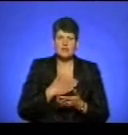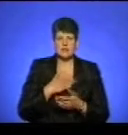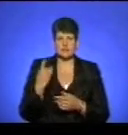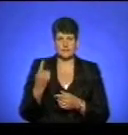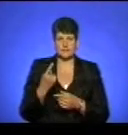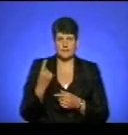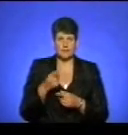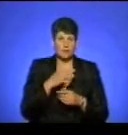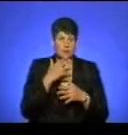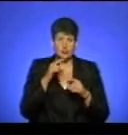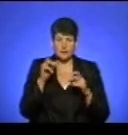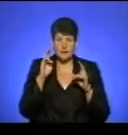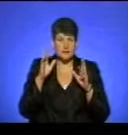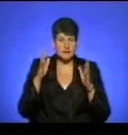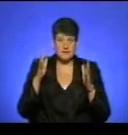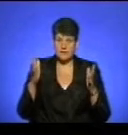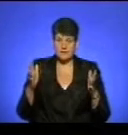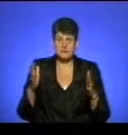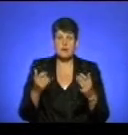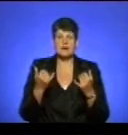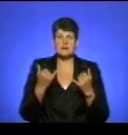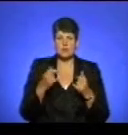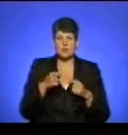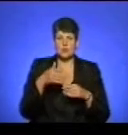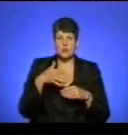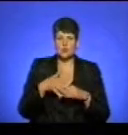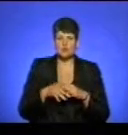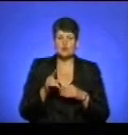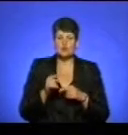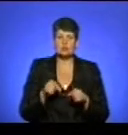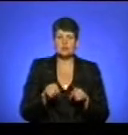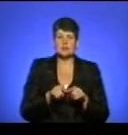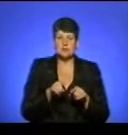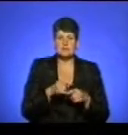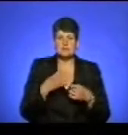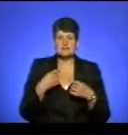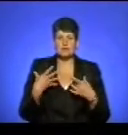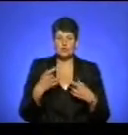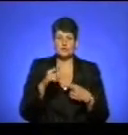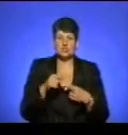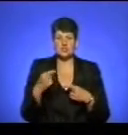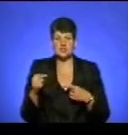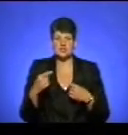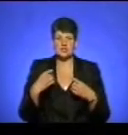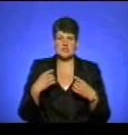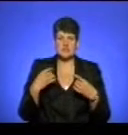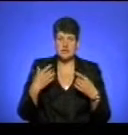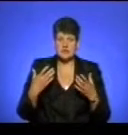з них цього не знали. Зараз вони розуміють, чому саме так ми святкуємо ті чи інші свята. І